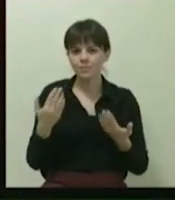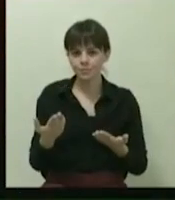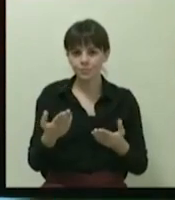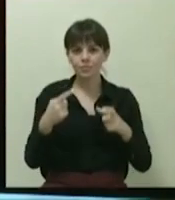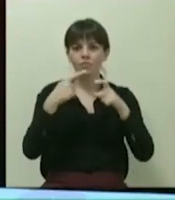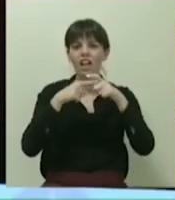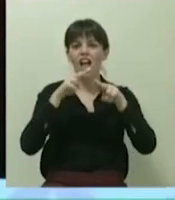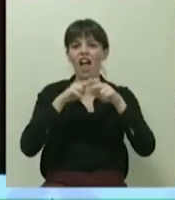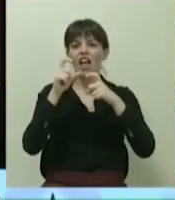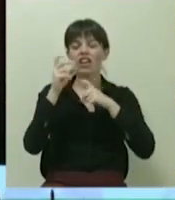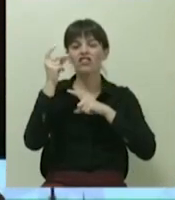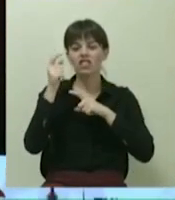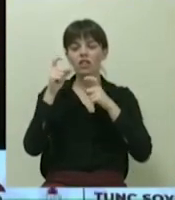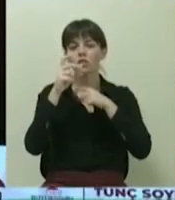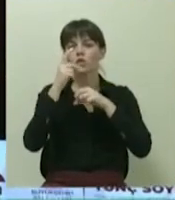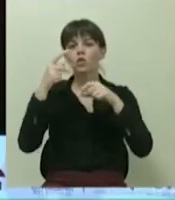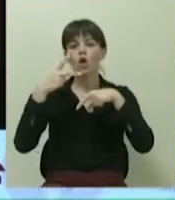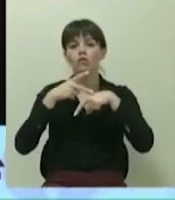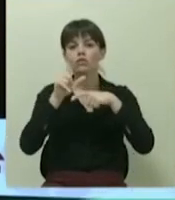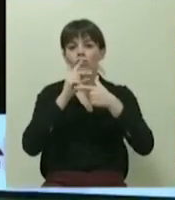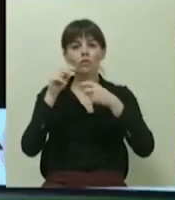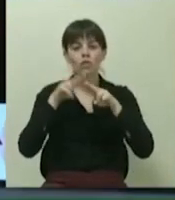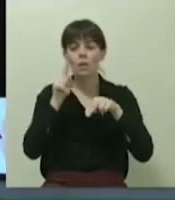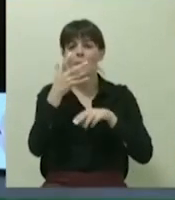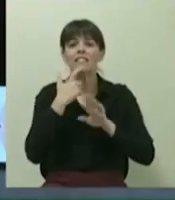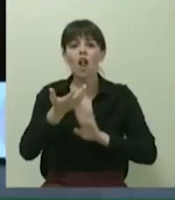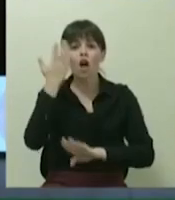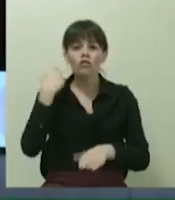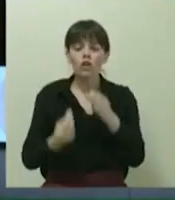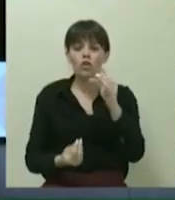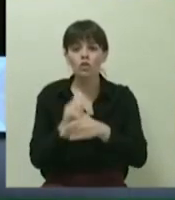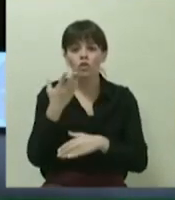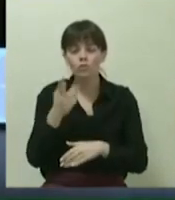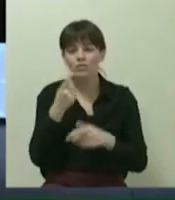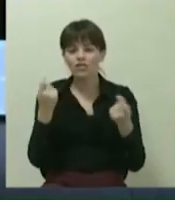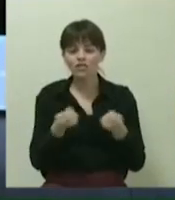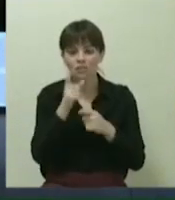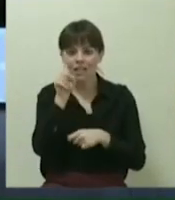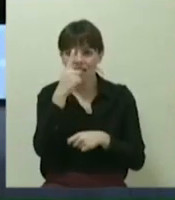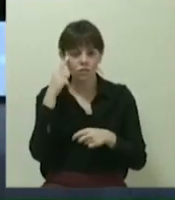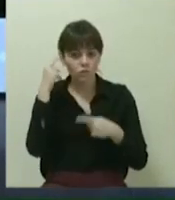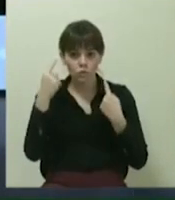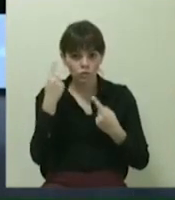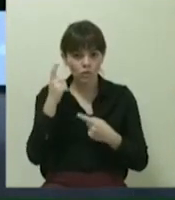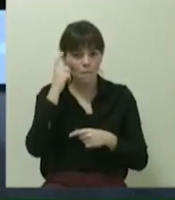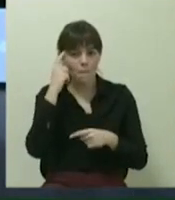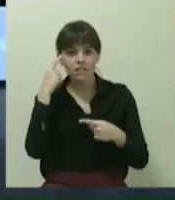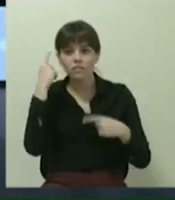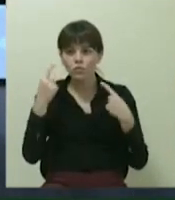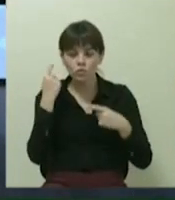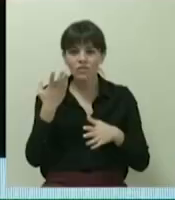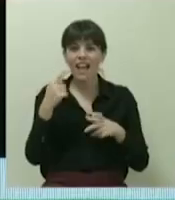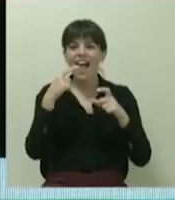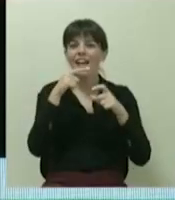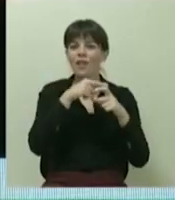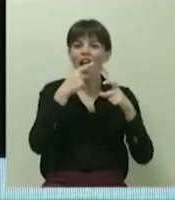Ekşi Sözlük ondan 5 sene önce kurulmuş. Ve de bunların çalışma şeylerini düşünürseniz, mantıklarını düşünürseniz, Ekşi